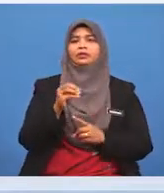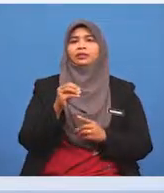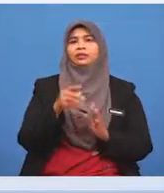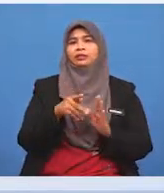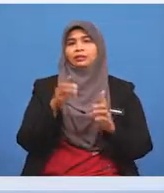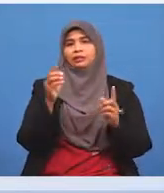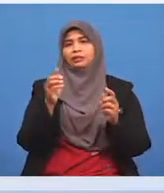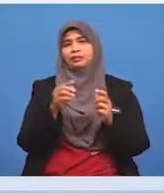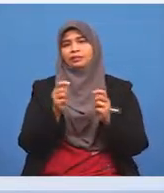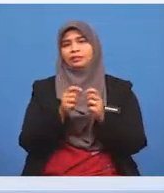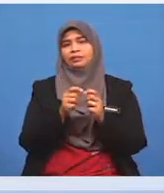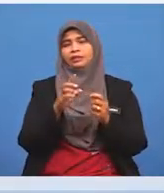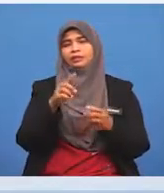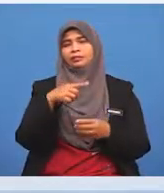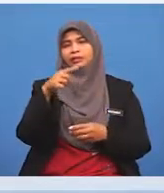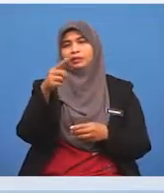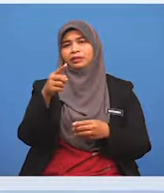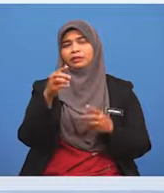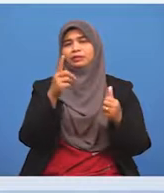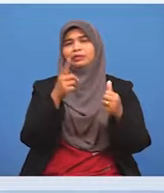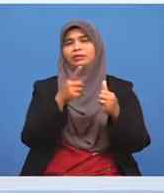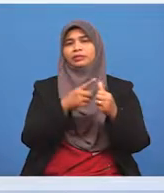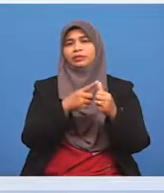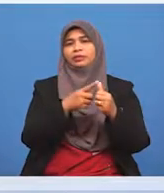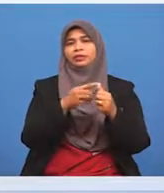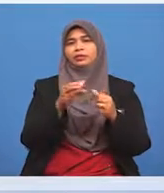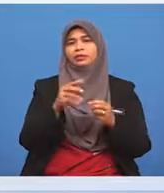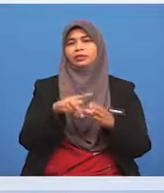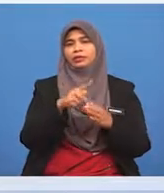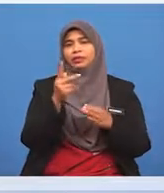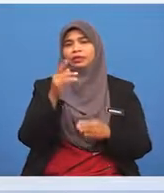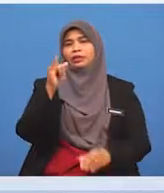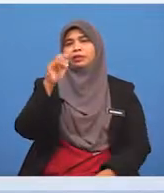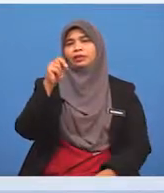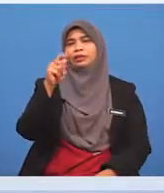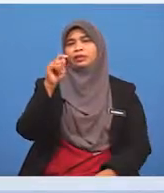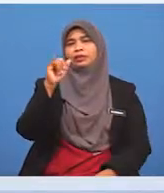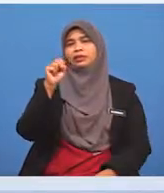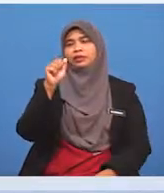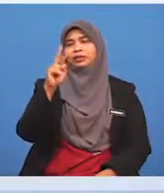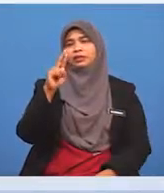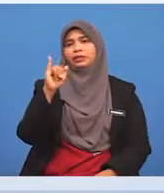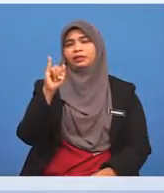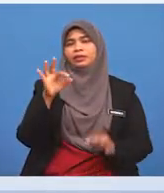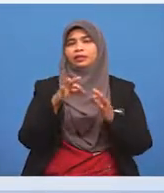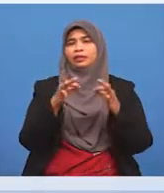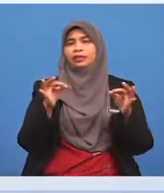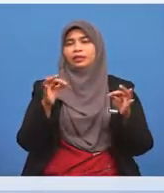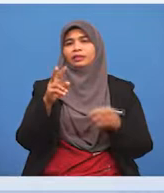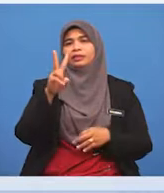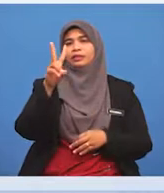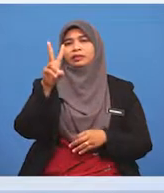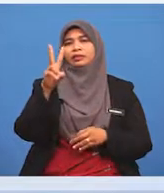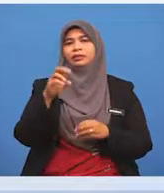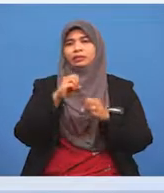seperti berikut. Pertama, mengeluarkan intisari ayat. Yang kedua,